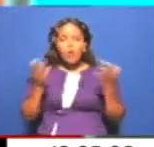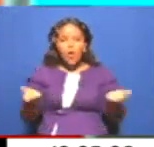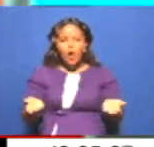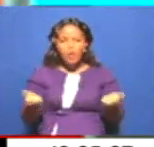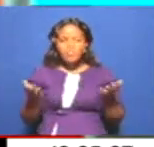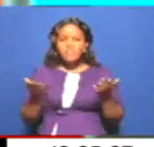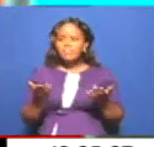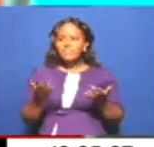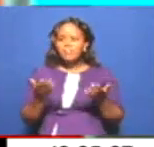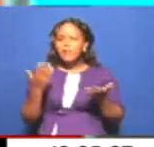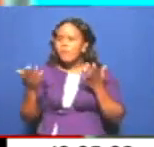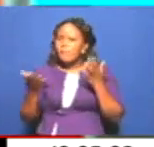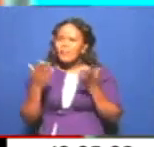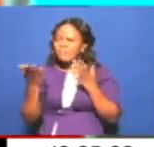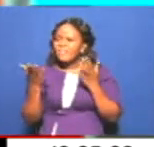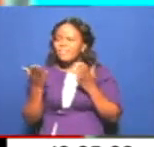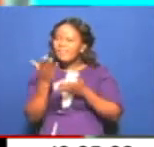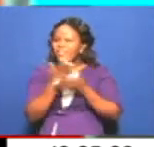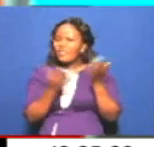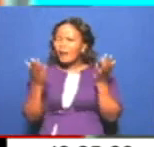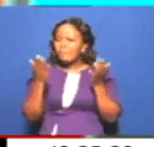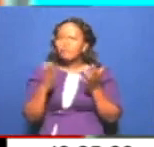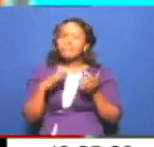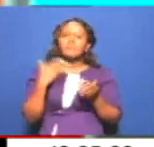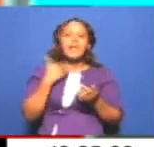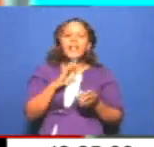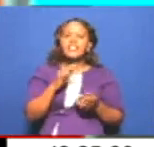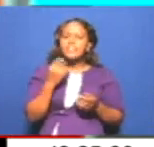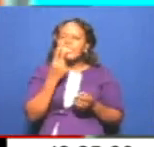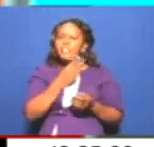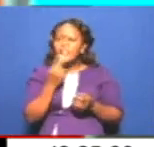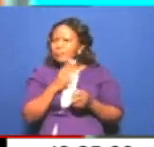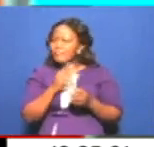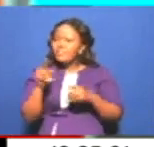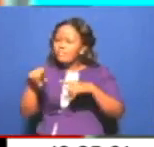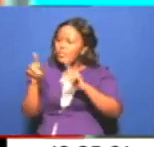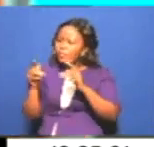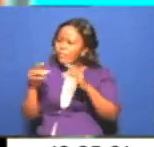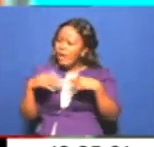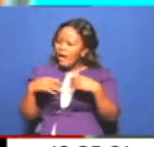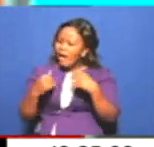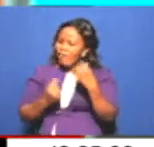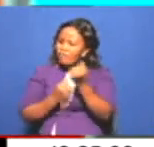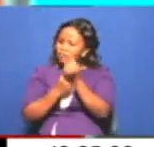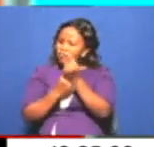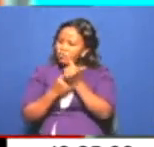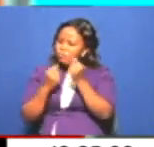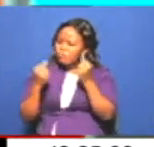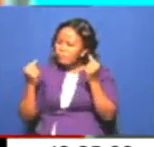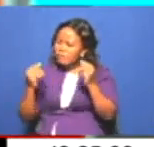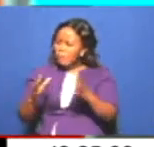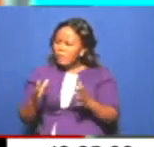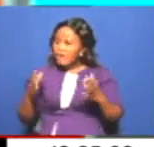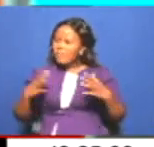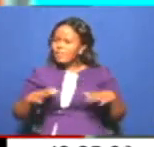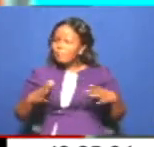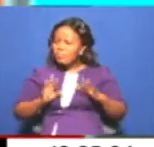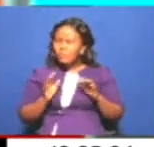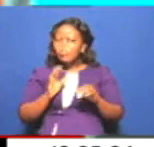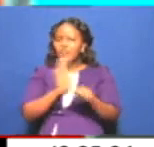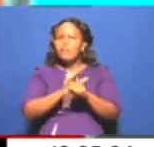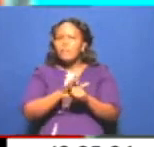matamshi pengine mbaya ni mabaya, mtu huyu pia ako na following. Ni mtu ambayo matamshi yake yanashangiliwa na watu